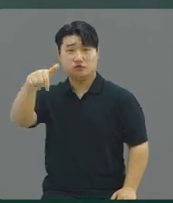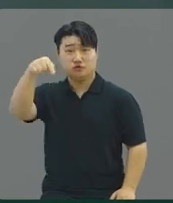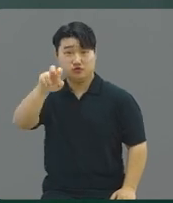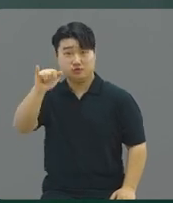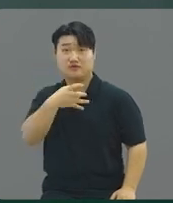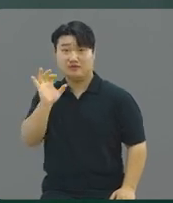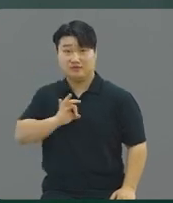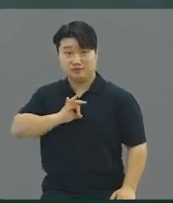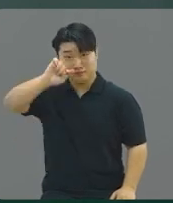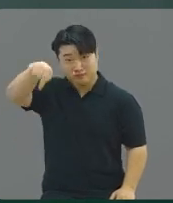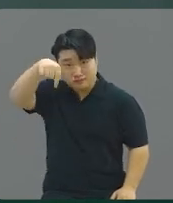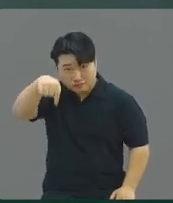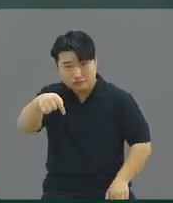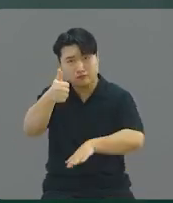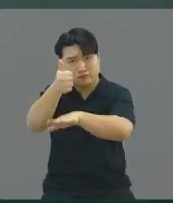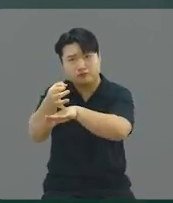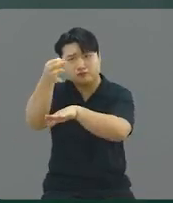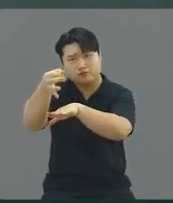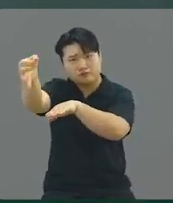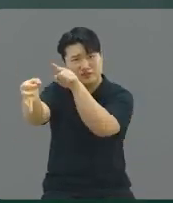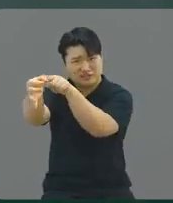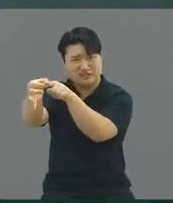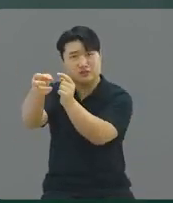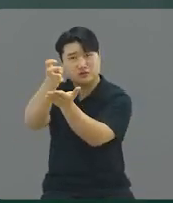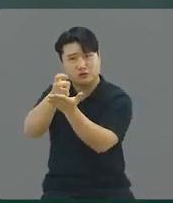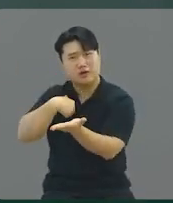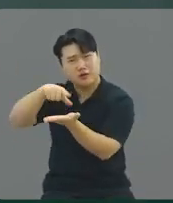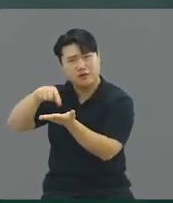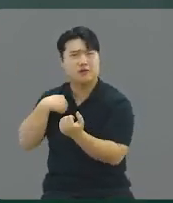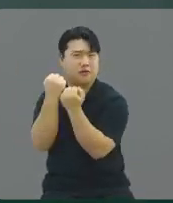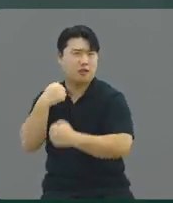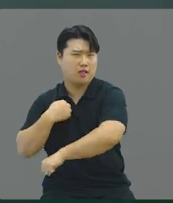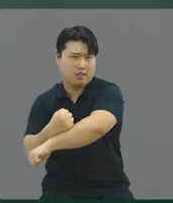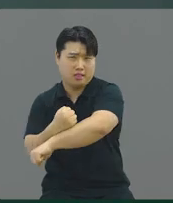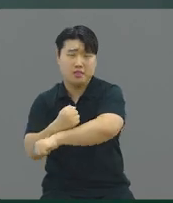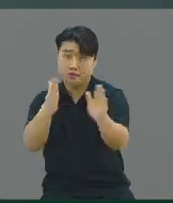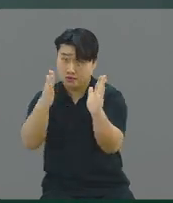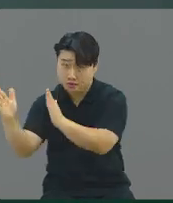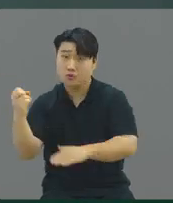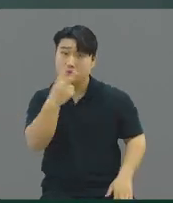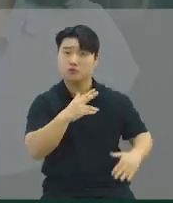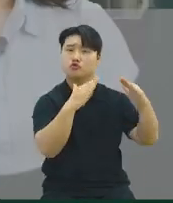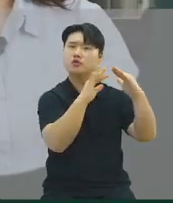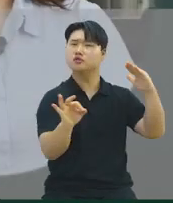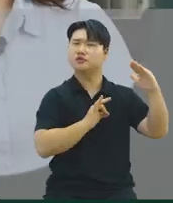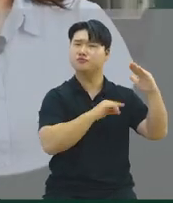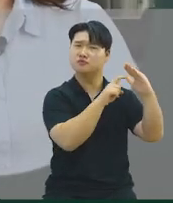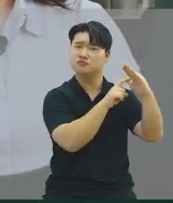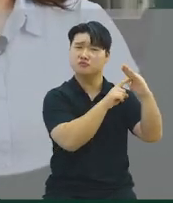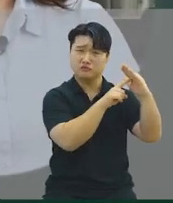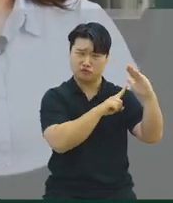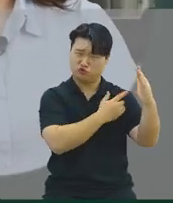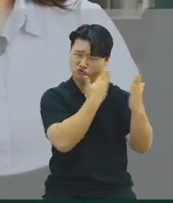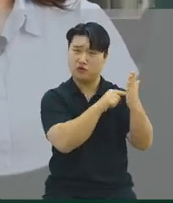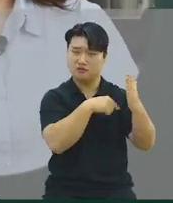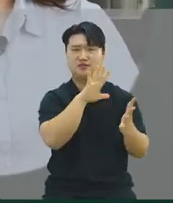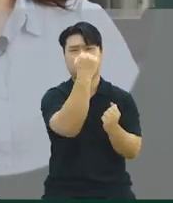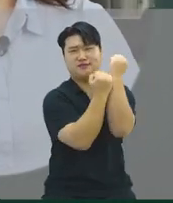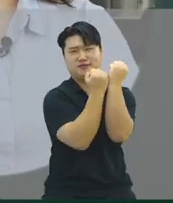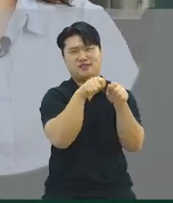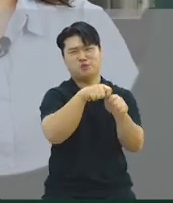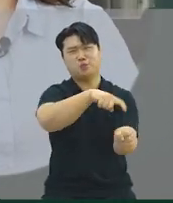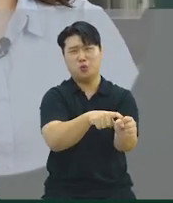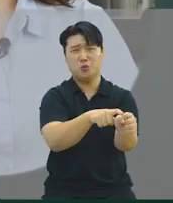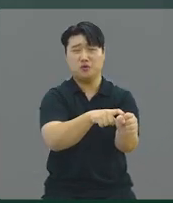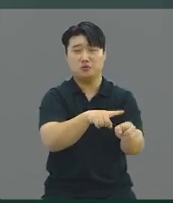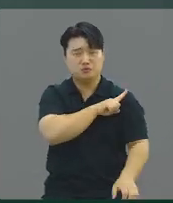국민연금 중 추후 납부라는 제도에 대해서 간단히 얘기를 할 거고, 그리고 오늘은 주택연금에 대해서 주로 얘기를